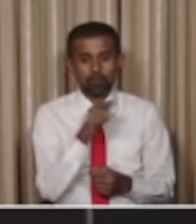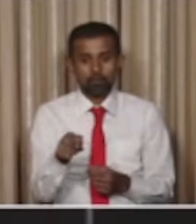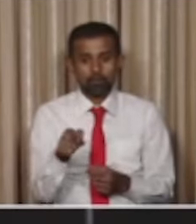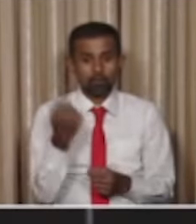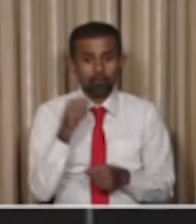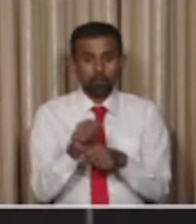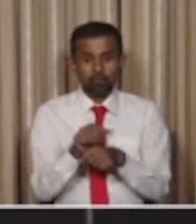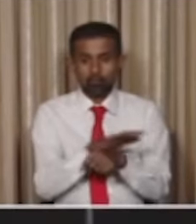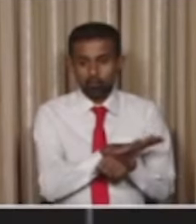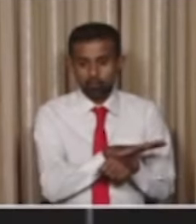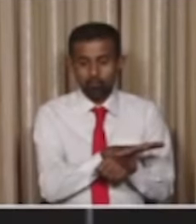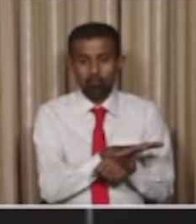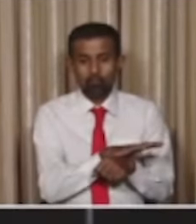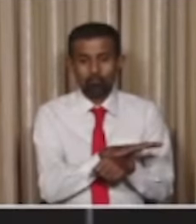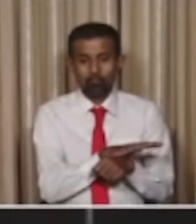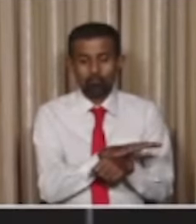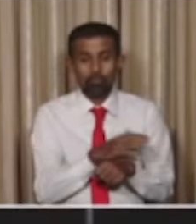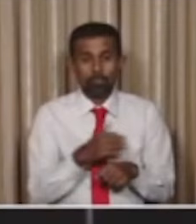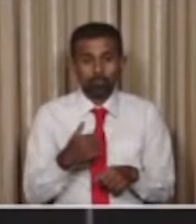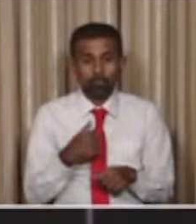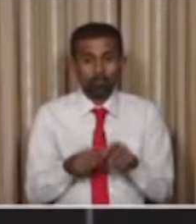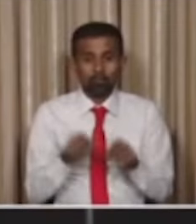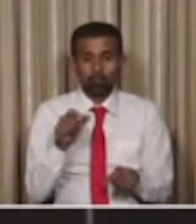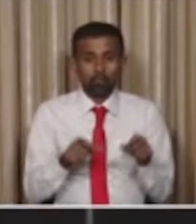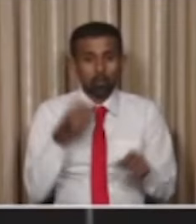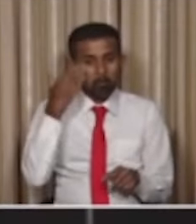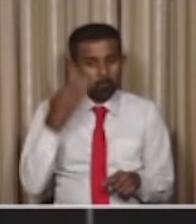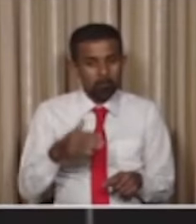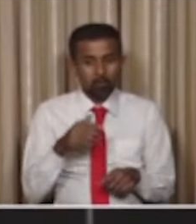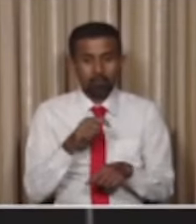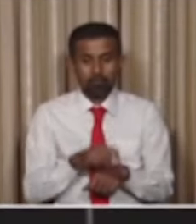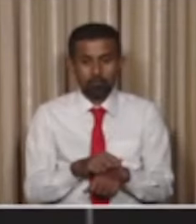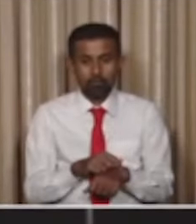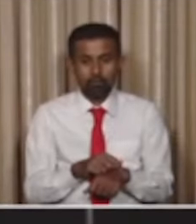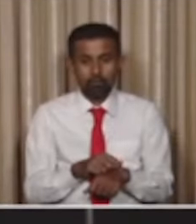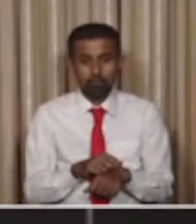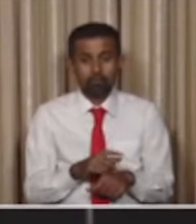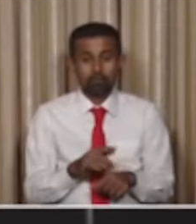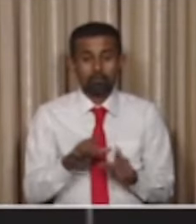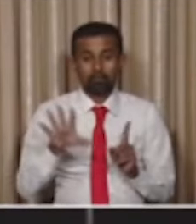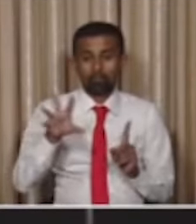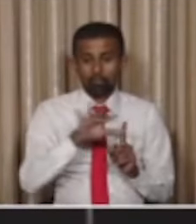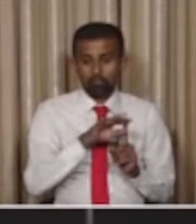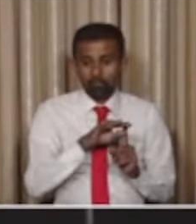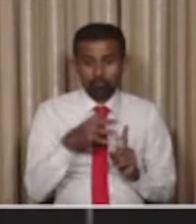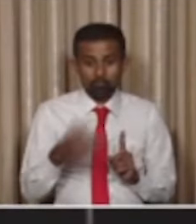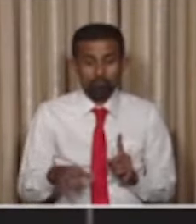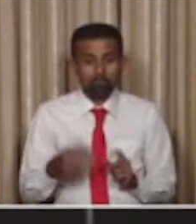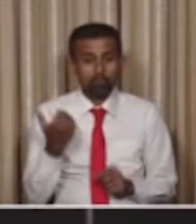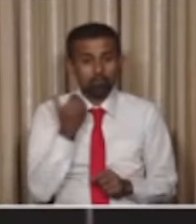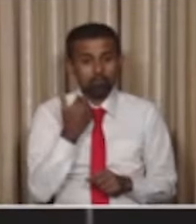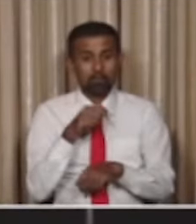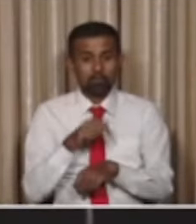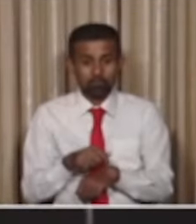කෝවිඩ් මේ රටේ අපේ ඒ ජනතාව මිය යනකොට ඒක වැළඳිලා රෝගීව